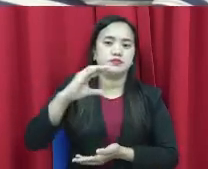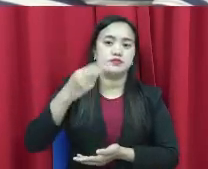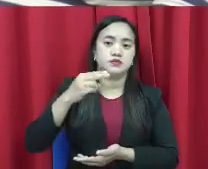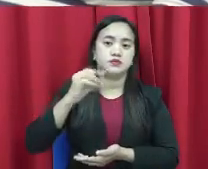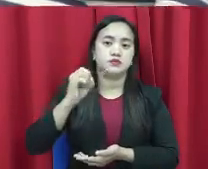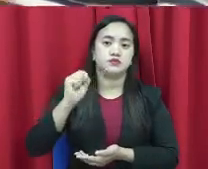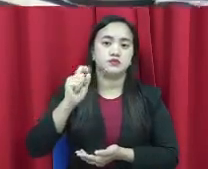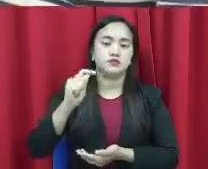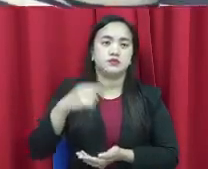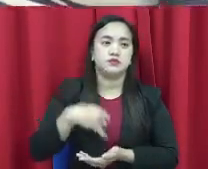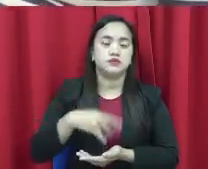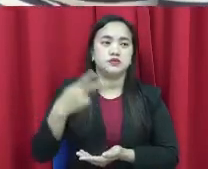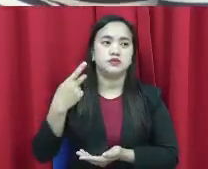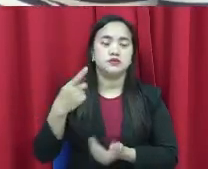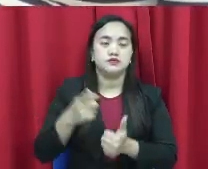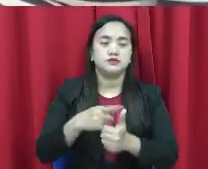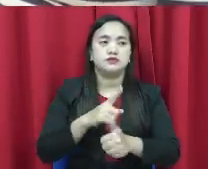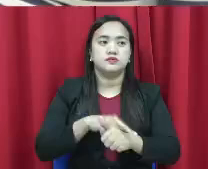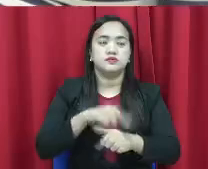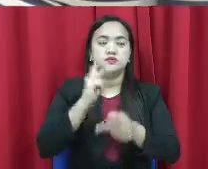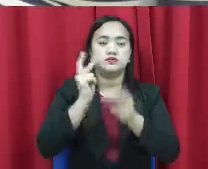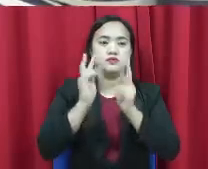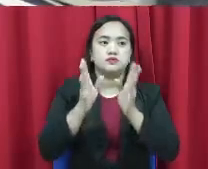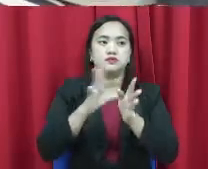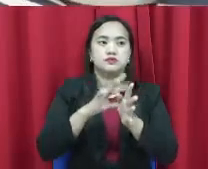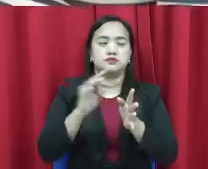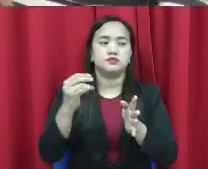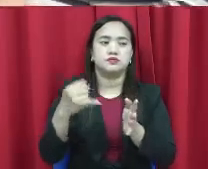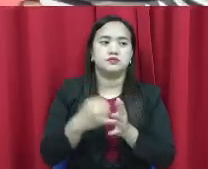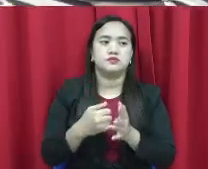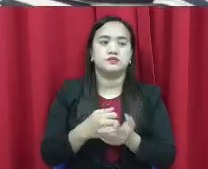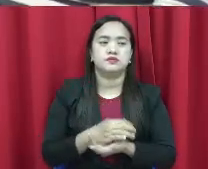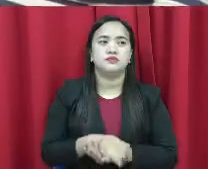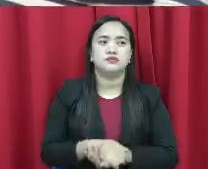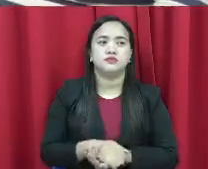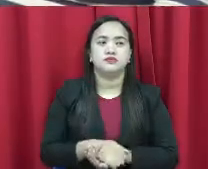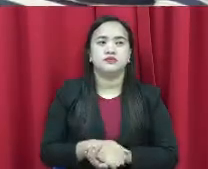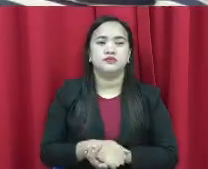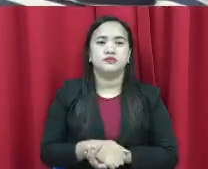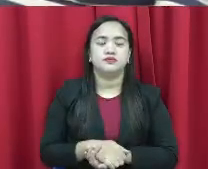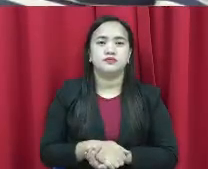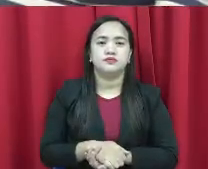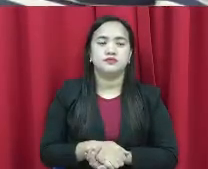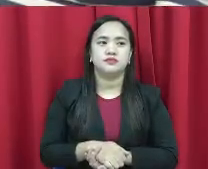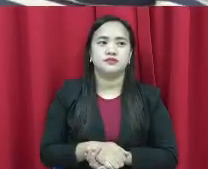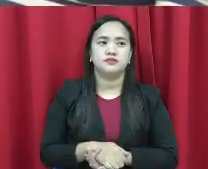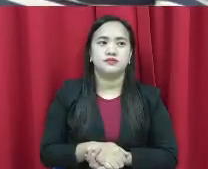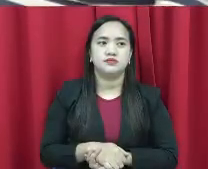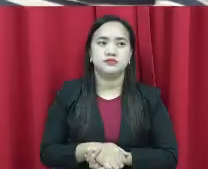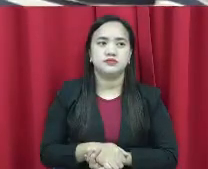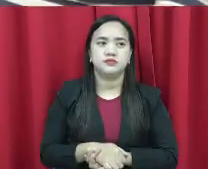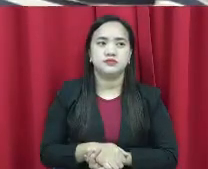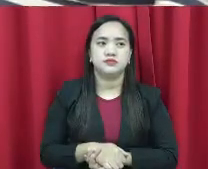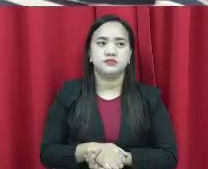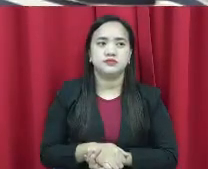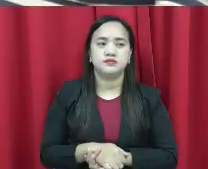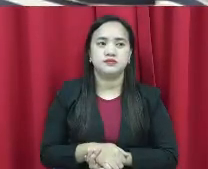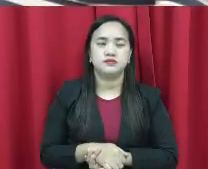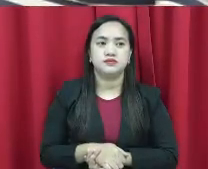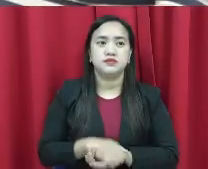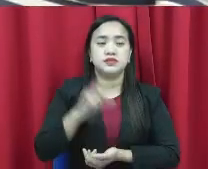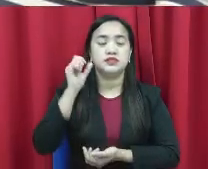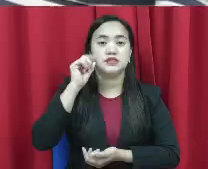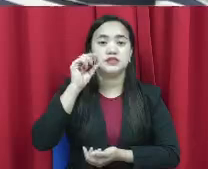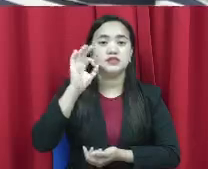programa at may naging bisita po tayo instant Speaker po natin yon si Maam Flor